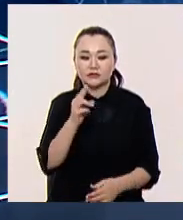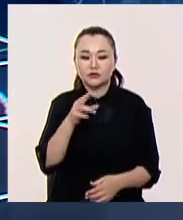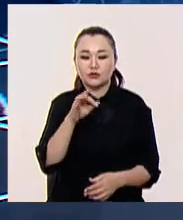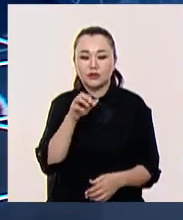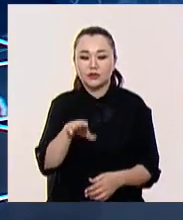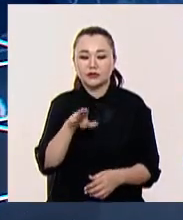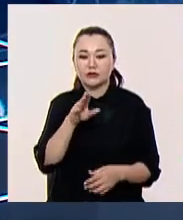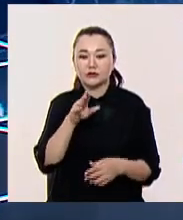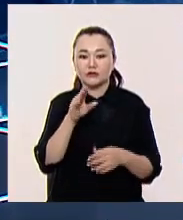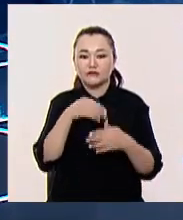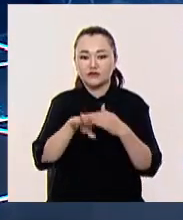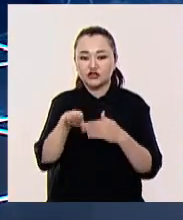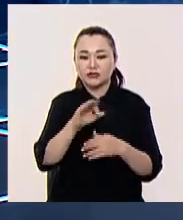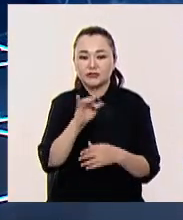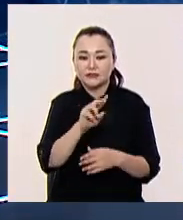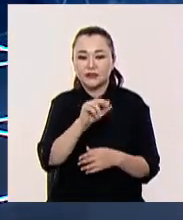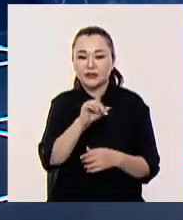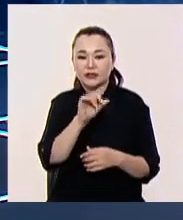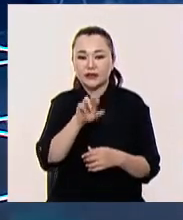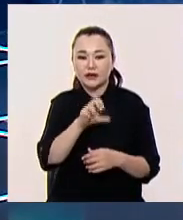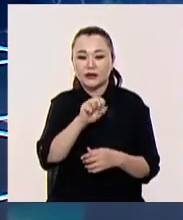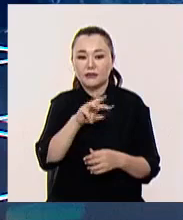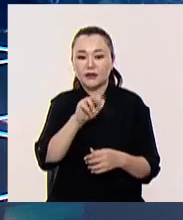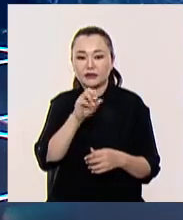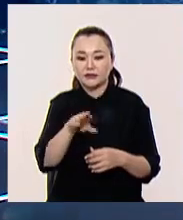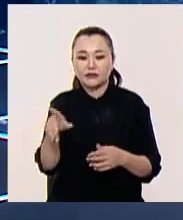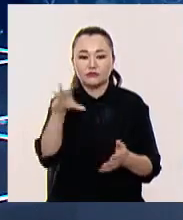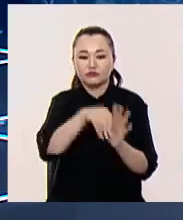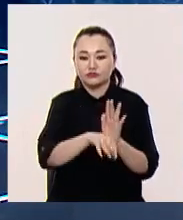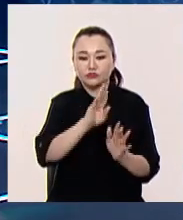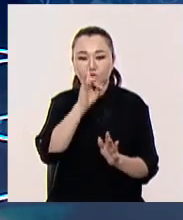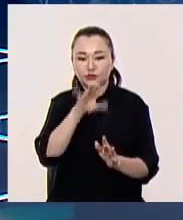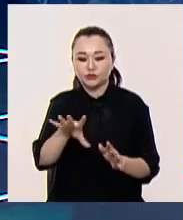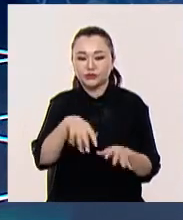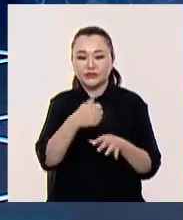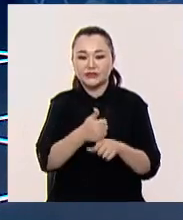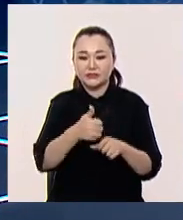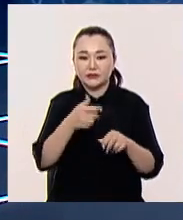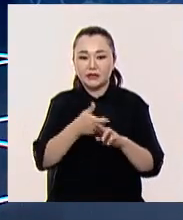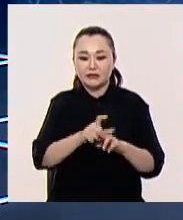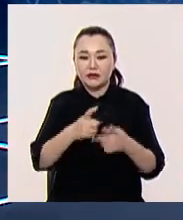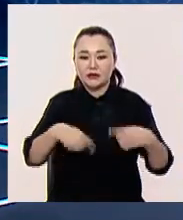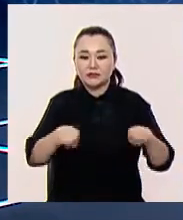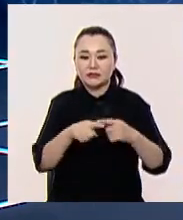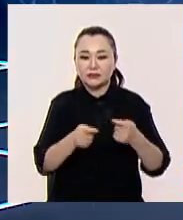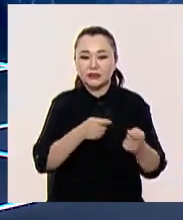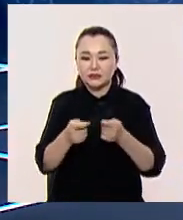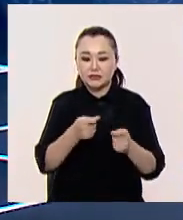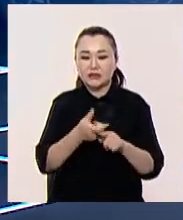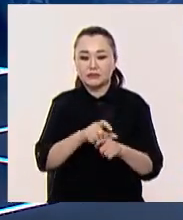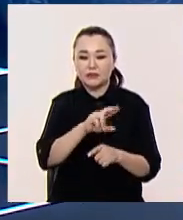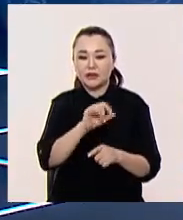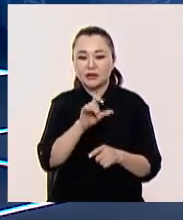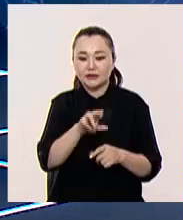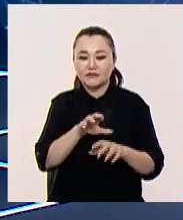Касым-Жомарт Токаев вышел из рядов партии «Аманат». Президент больше не является председателем этой политической организации. Теперь партию